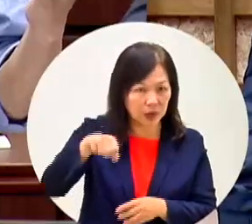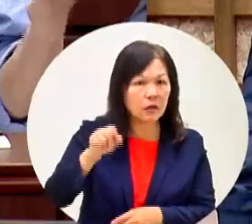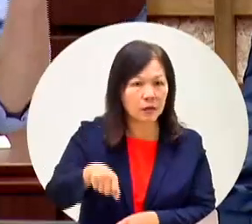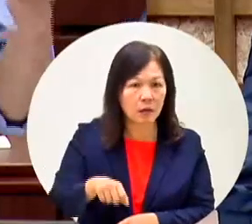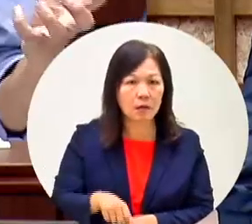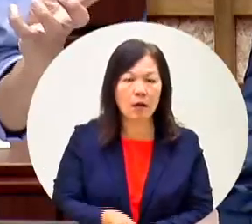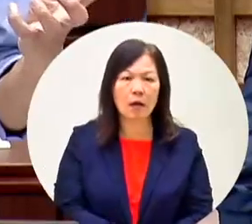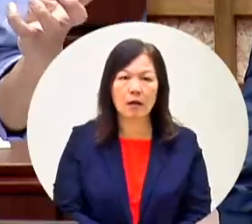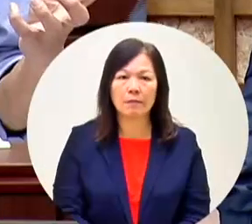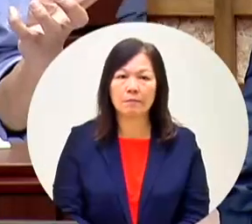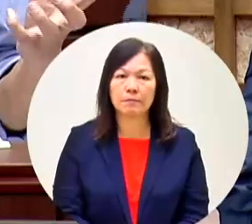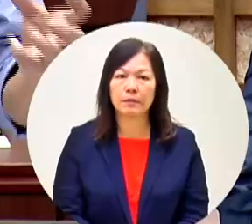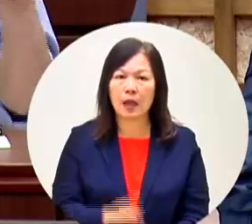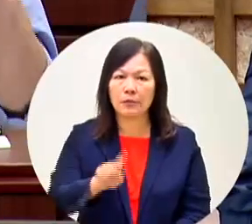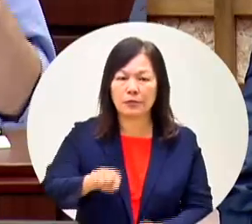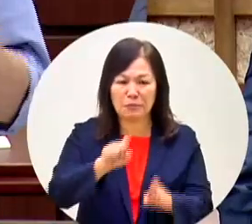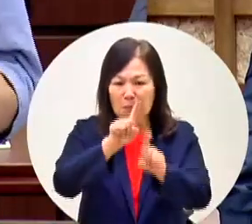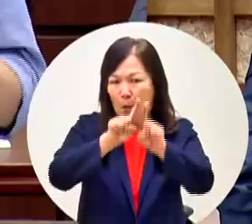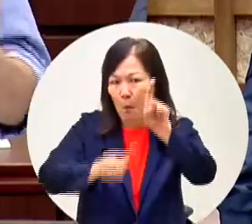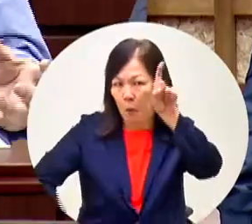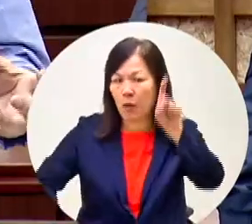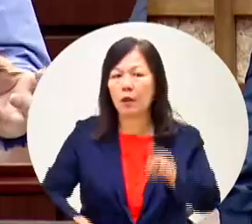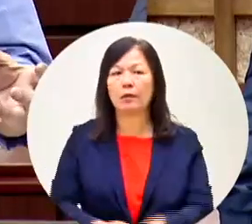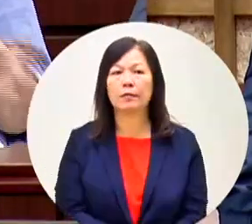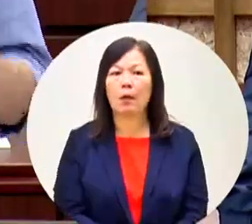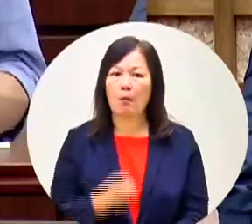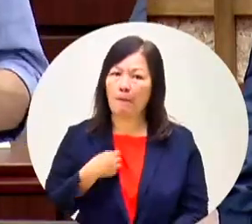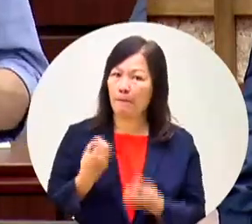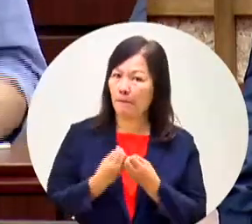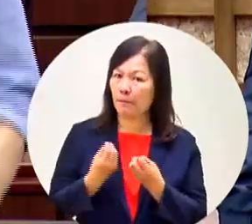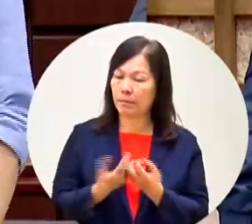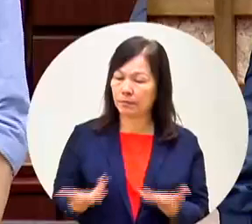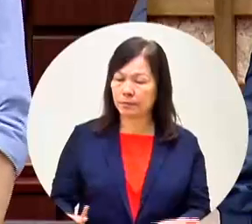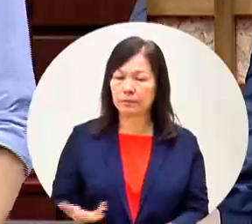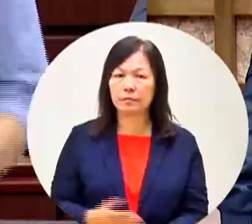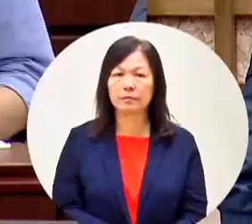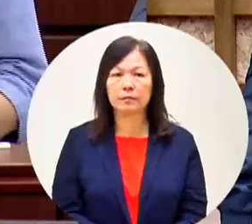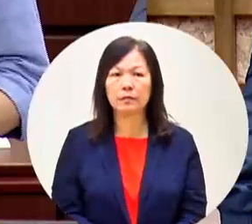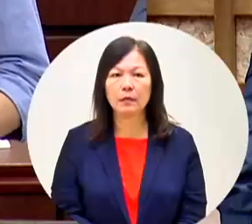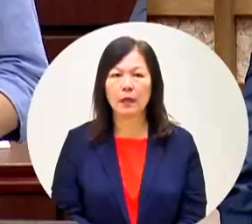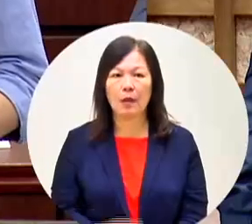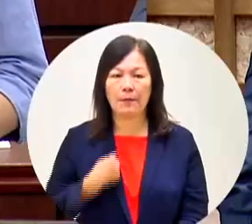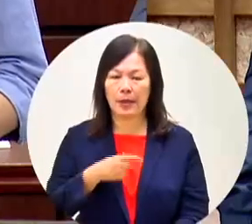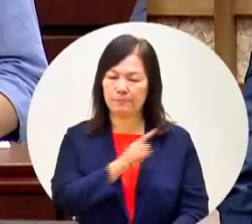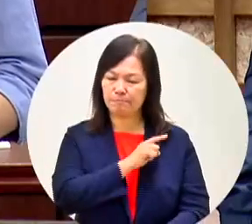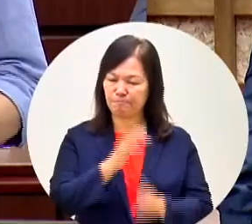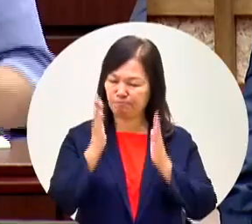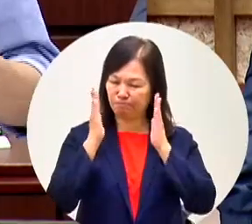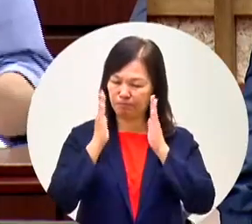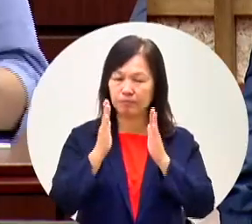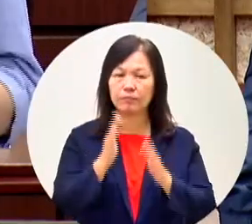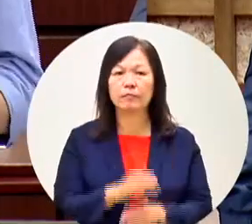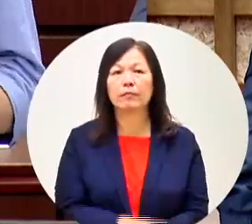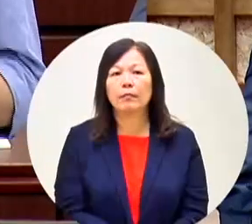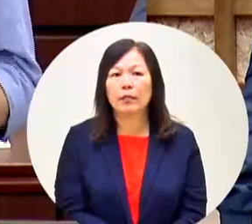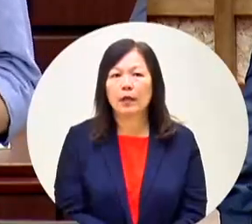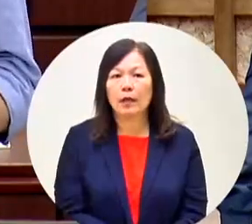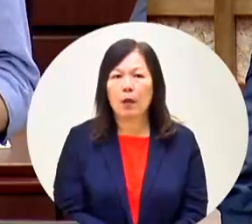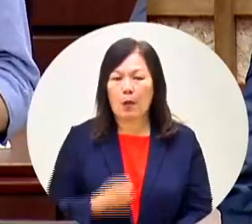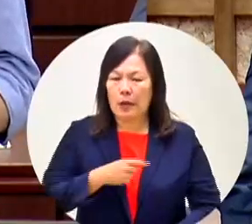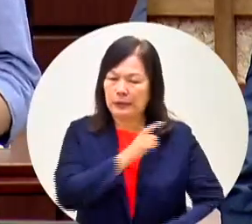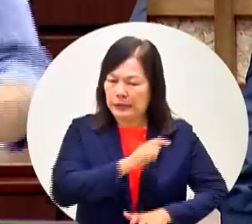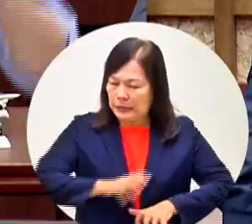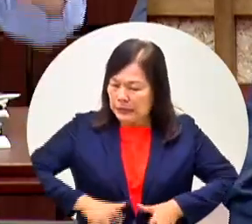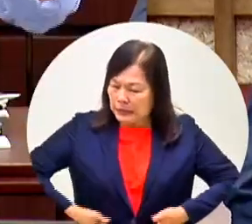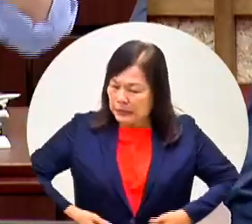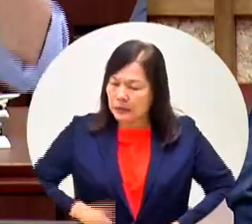么大，我们怎么办？我们要行稳致远。所以说，我为什么那么急？我是希望让高雄市民能够